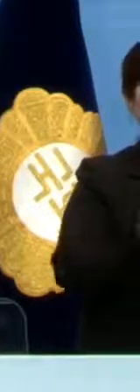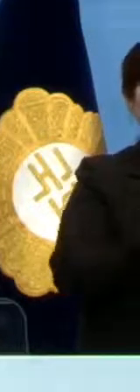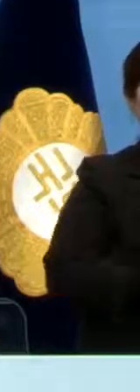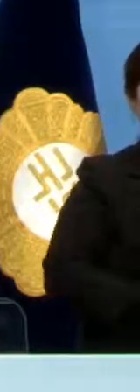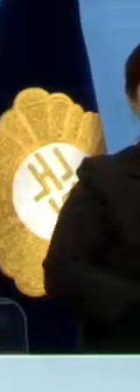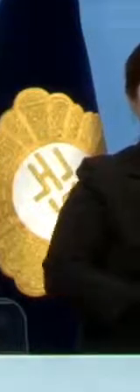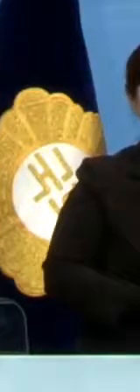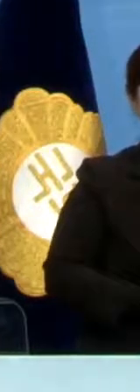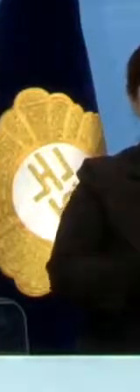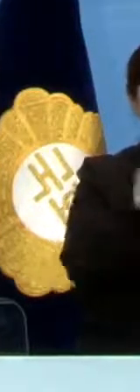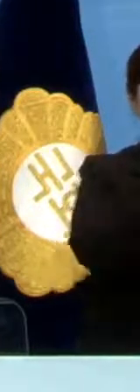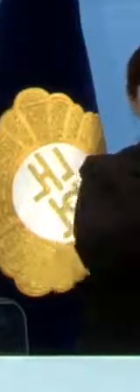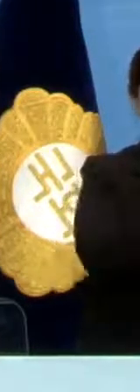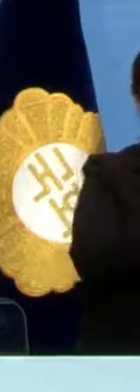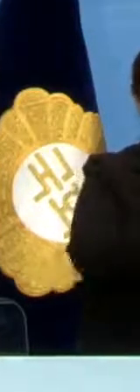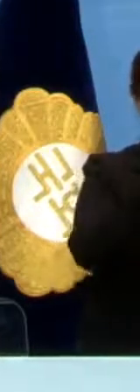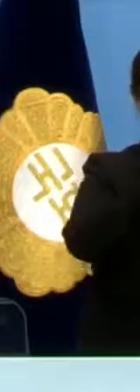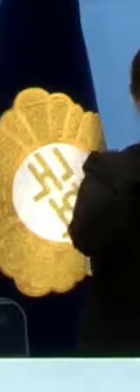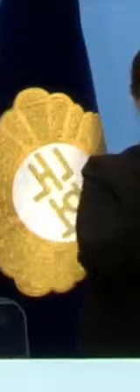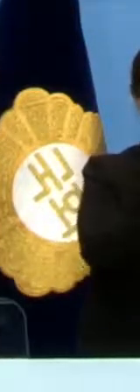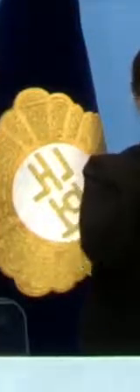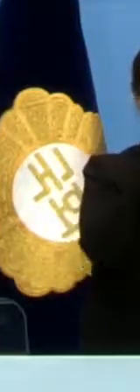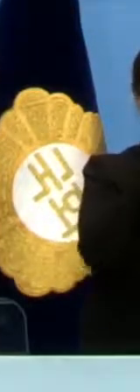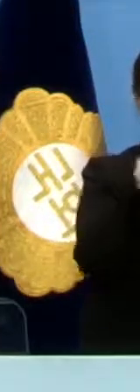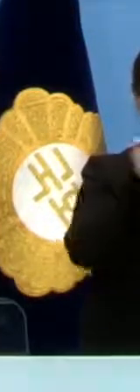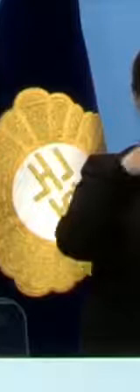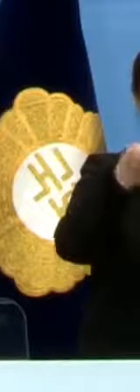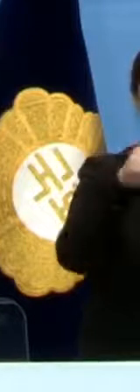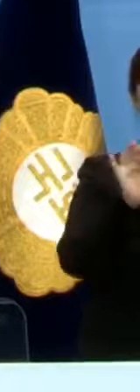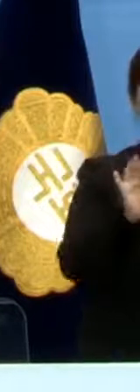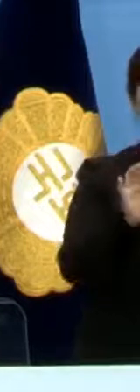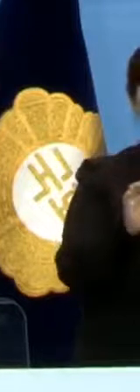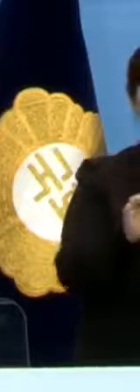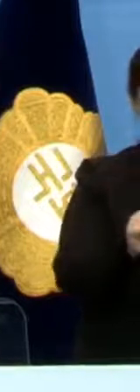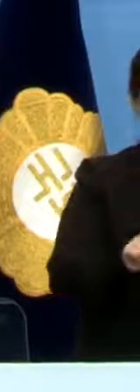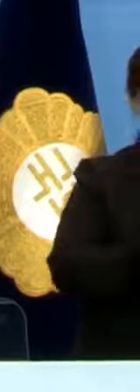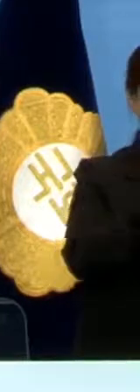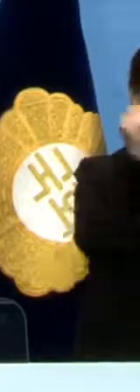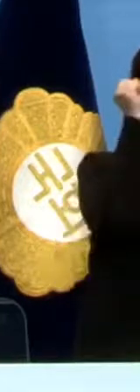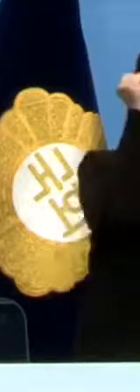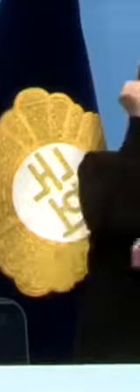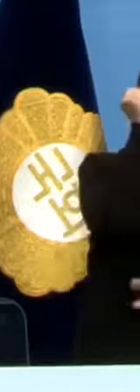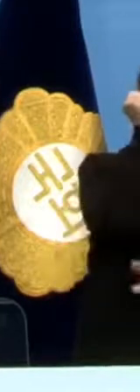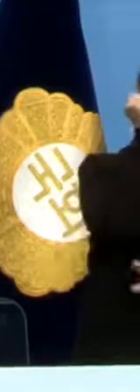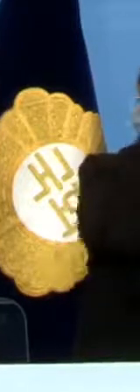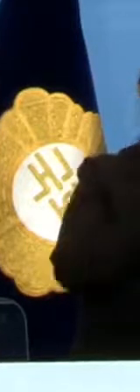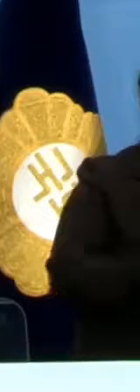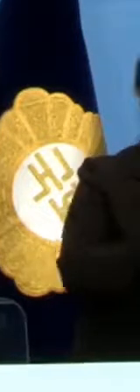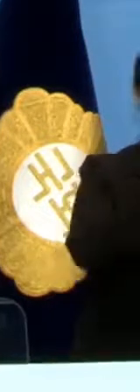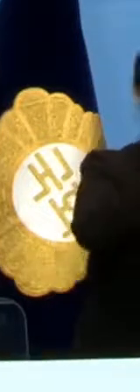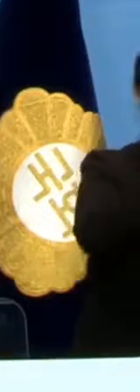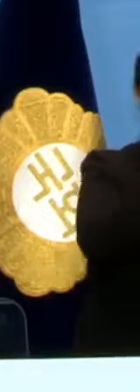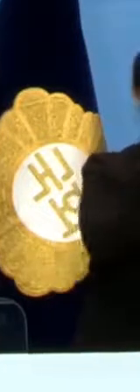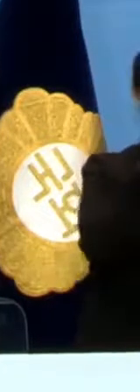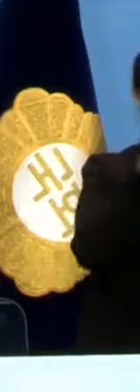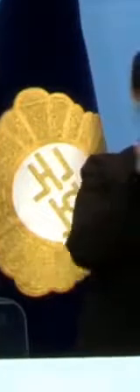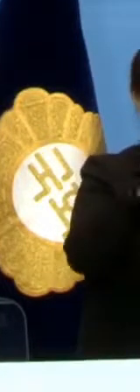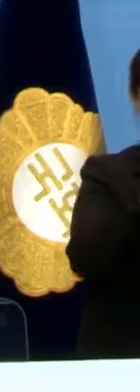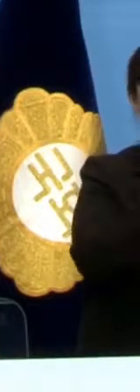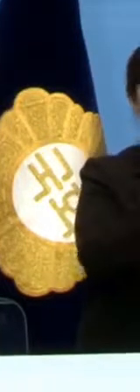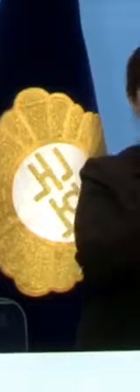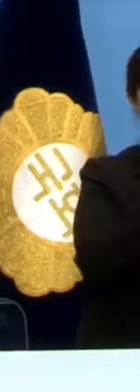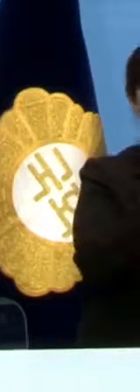저는 부산시 초량동에서 주로 생활을 했었고 초량 초등학교,